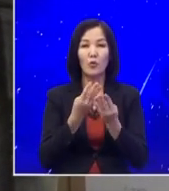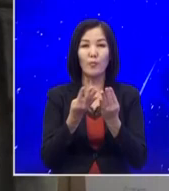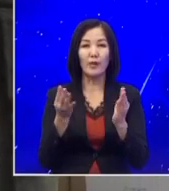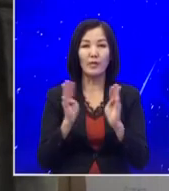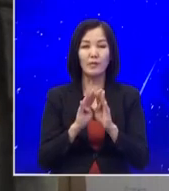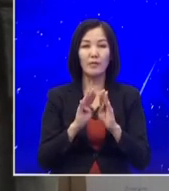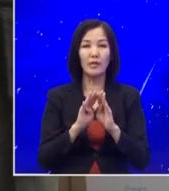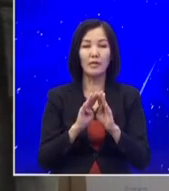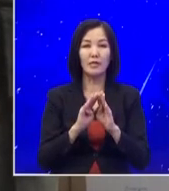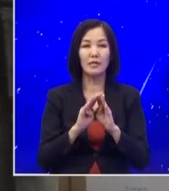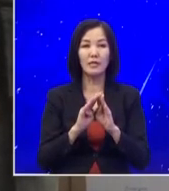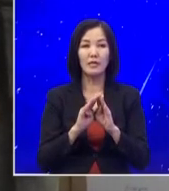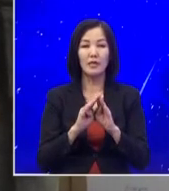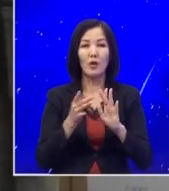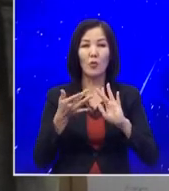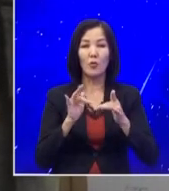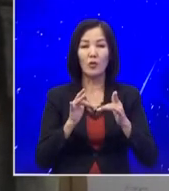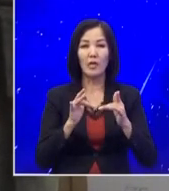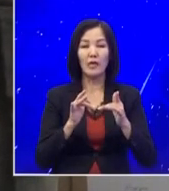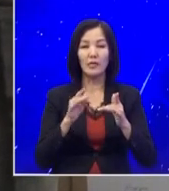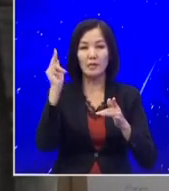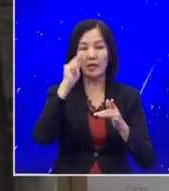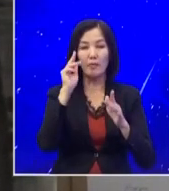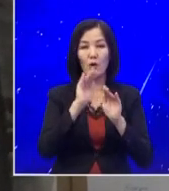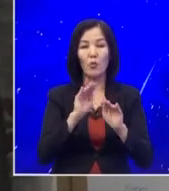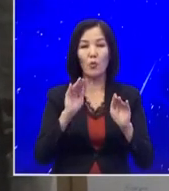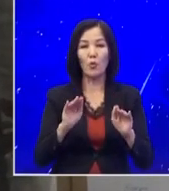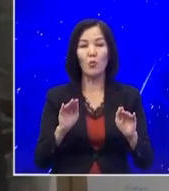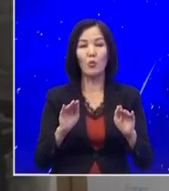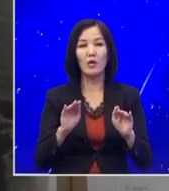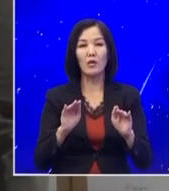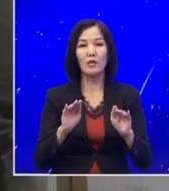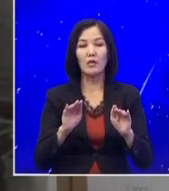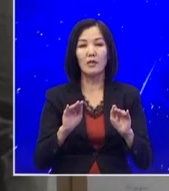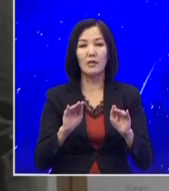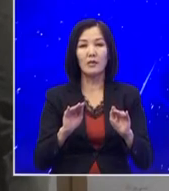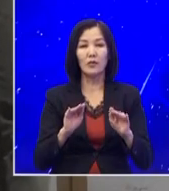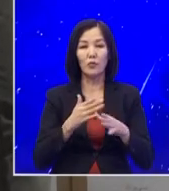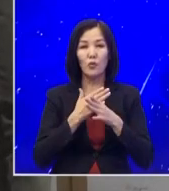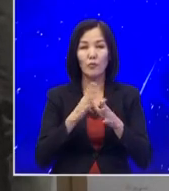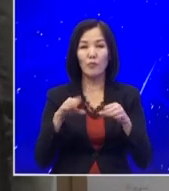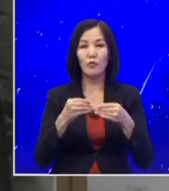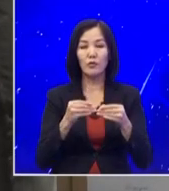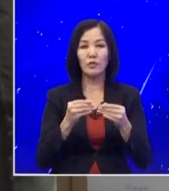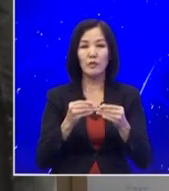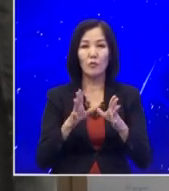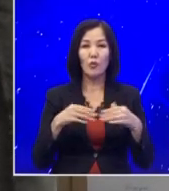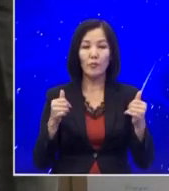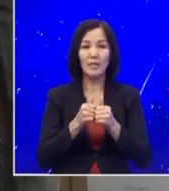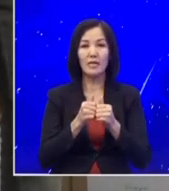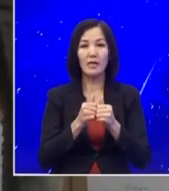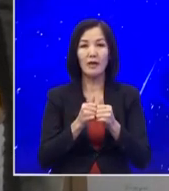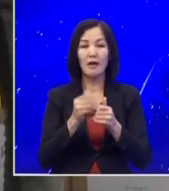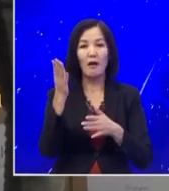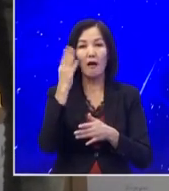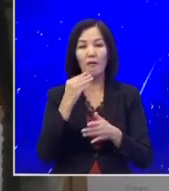пандемияның кесірінен болып отқан онлайн сабақ оқу жүйесіне қалыс қалмай мұқтаж отбасыларға Алматы